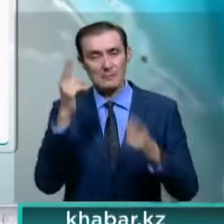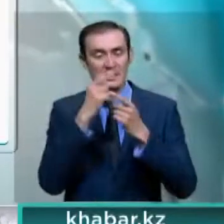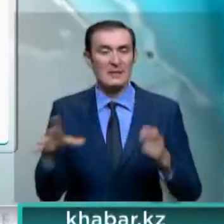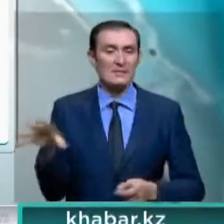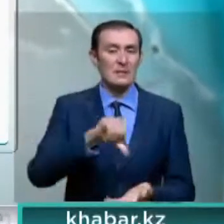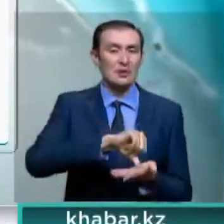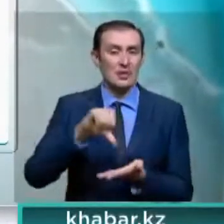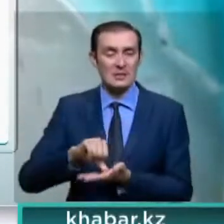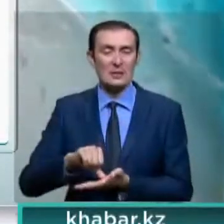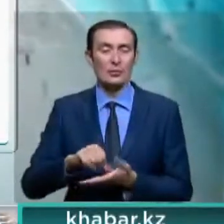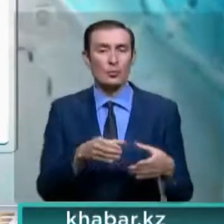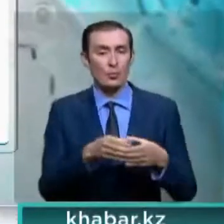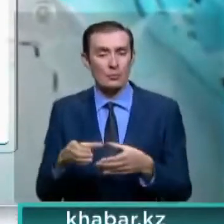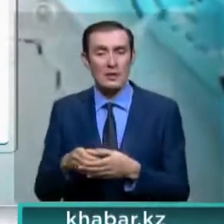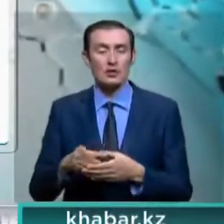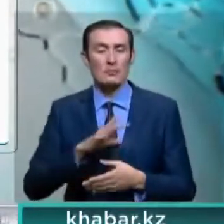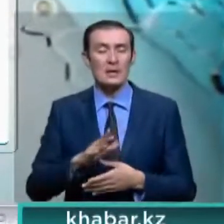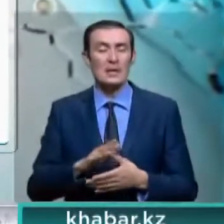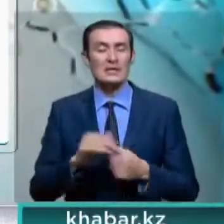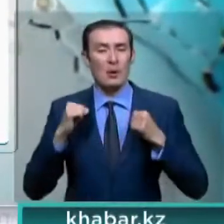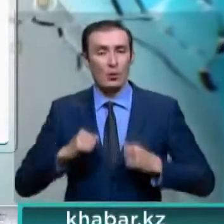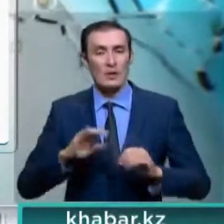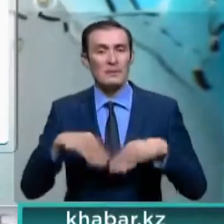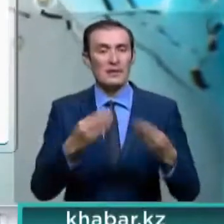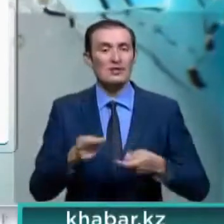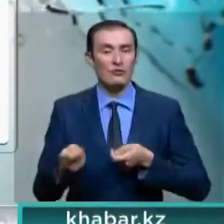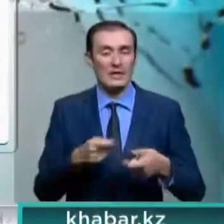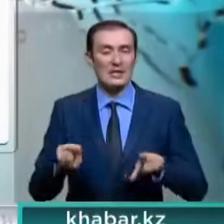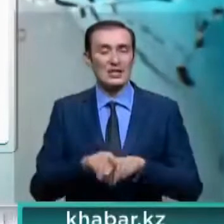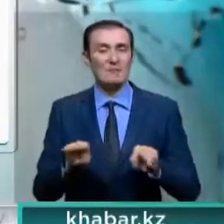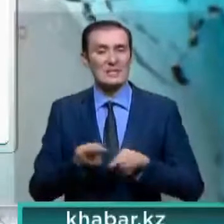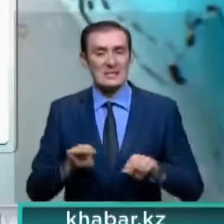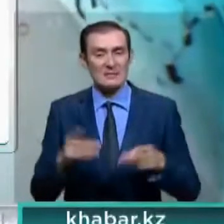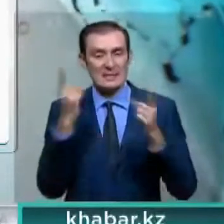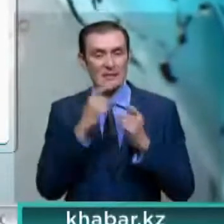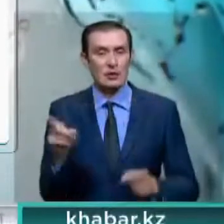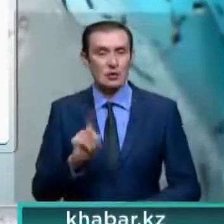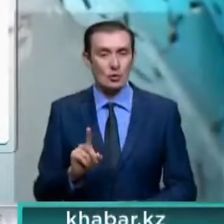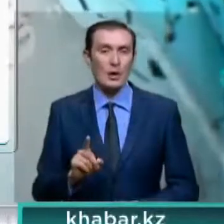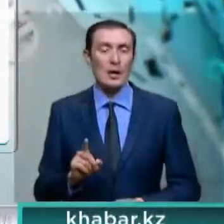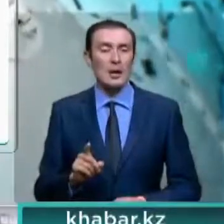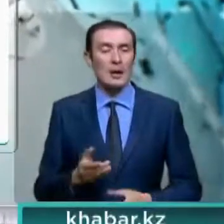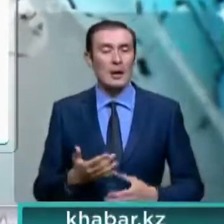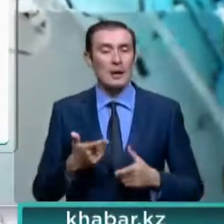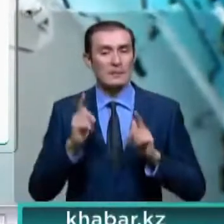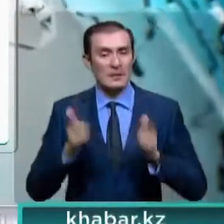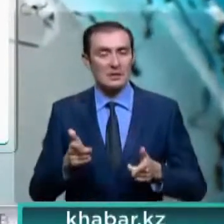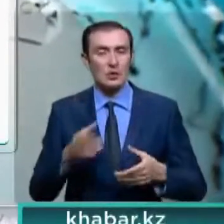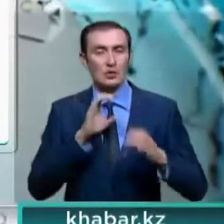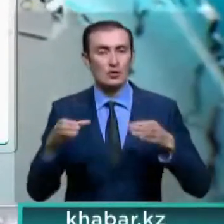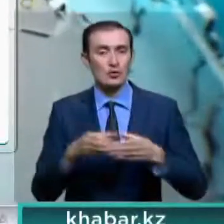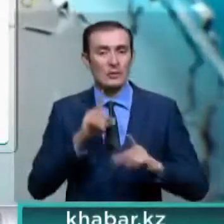все причастные стороны обеспечить мирный транзит власти. Также в министерстве заявили, что поддерживают заявление